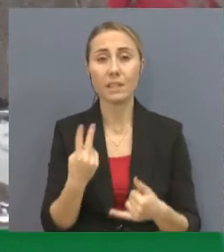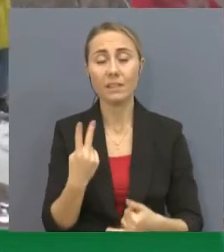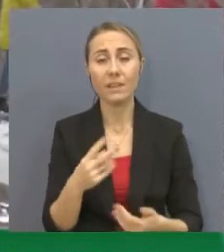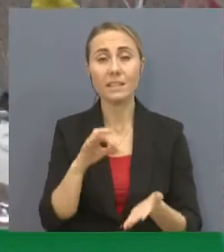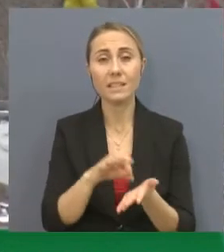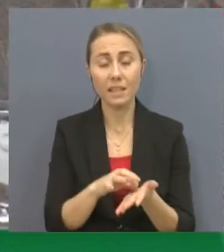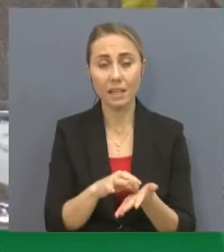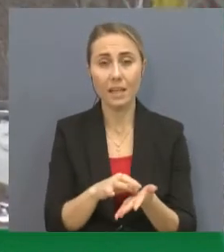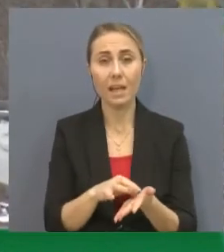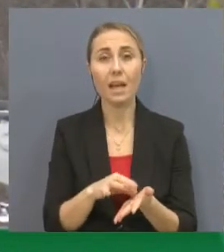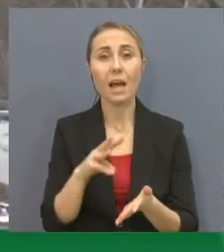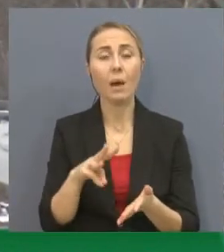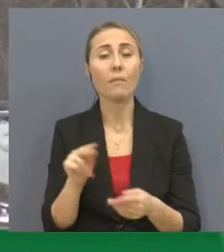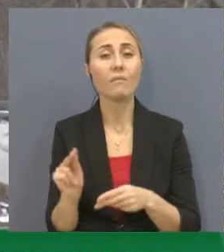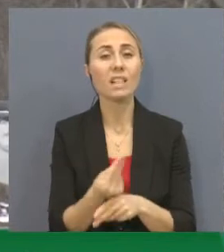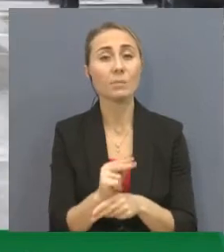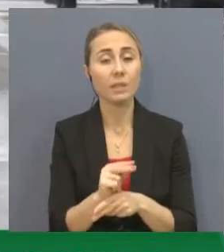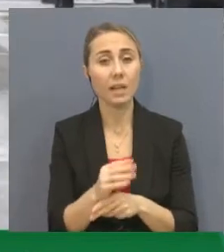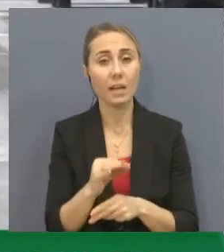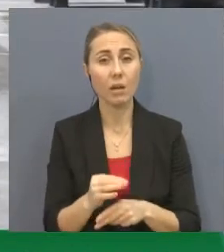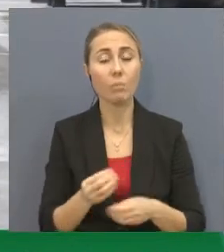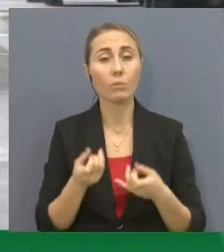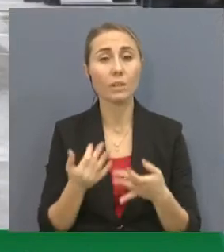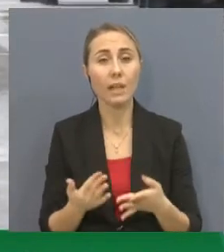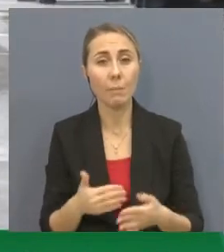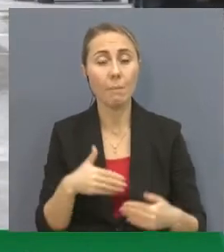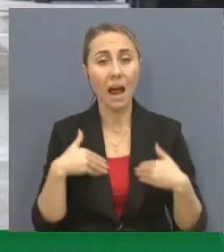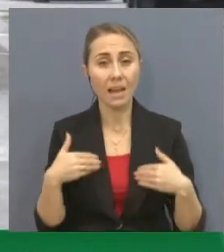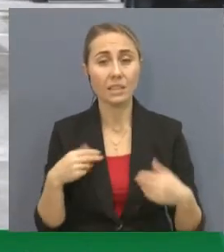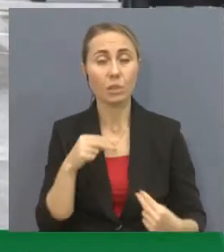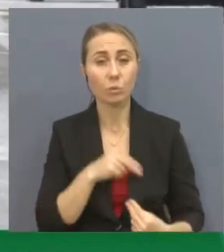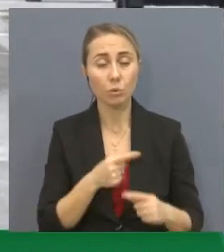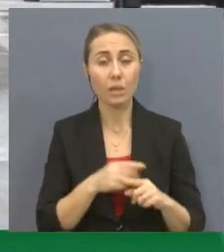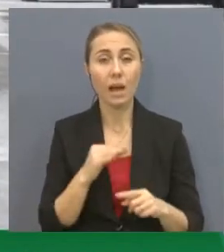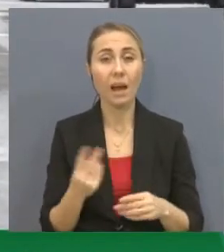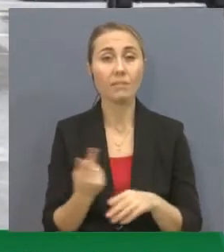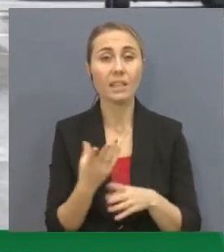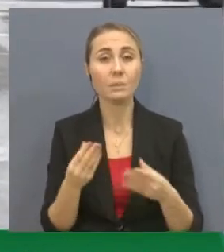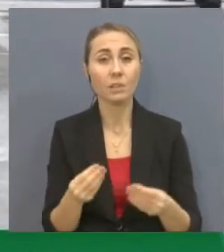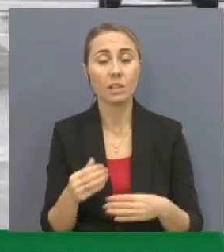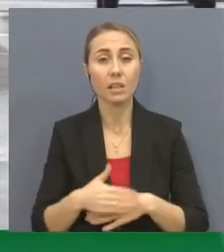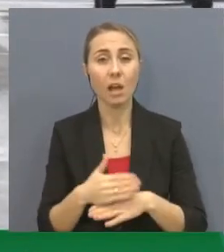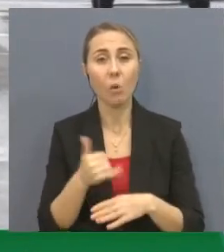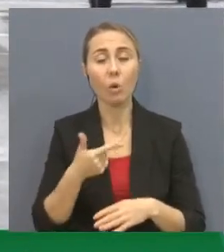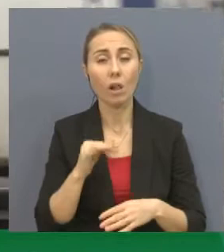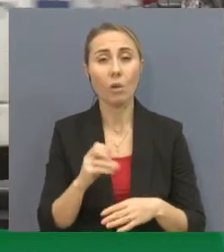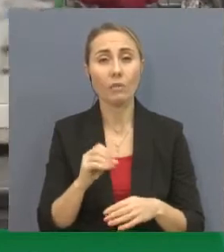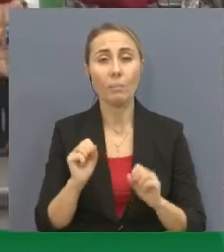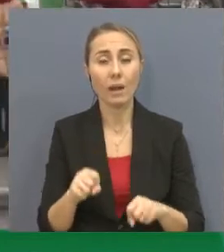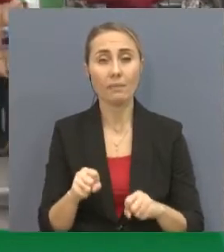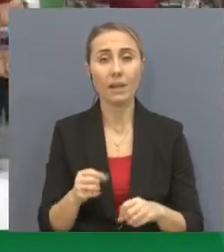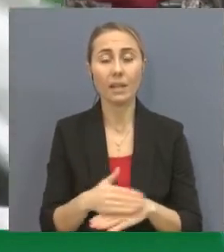во первых морально воспитательные путем привлечения к полезному труду а во-вторых смягчить наказание за уголовное правонарушение не